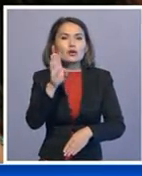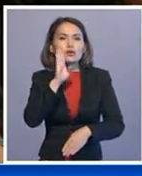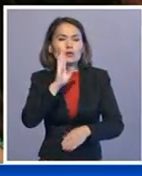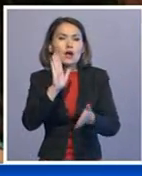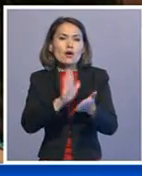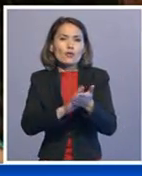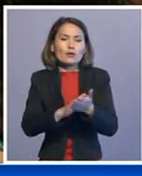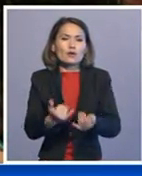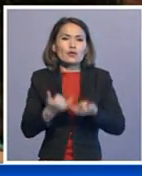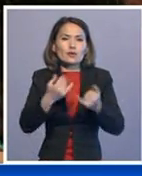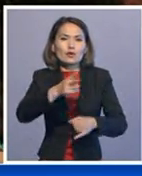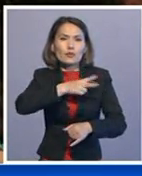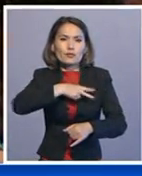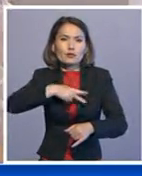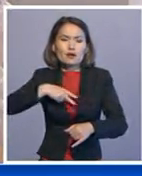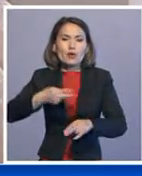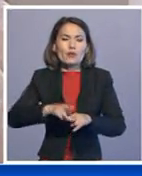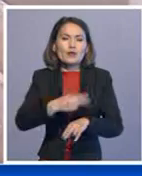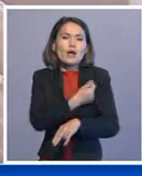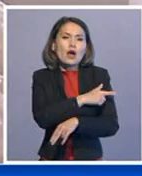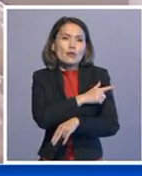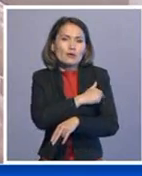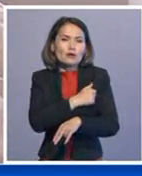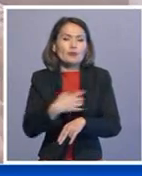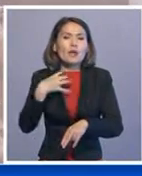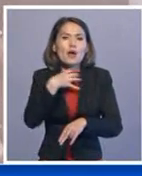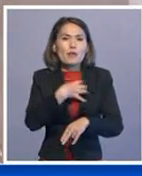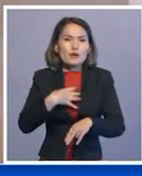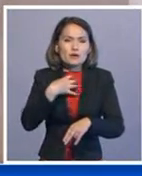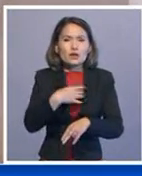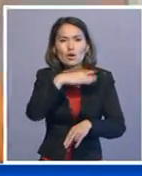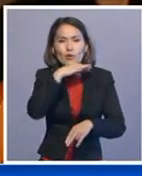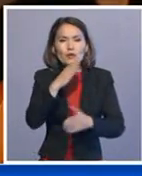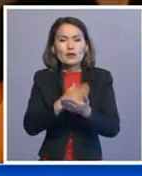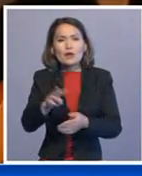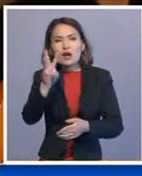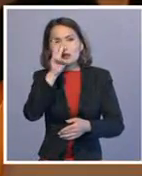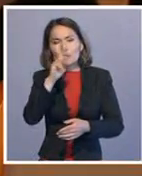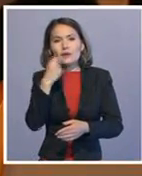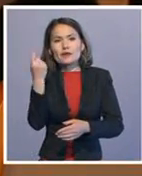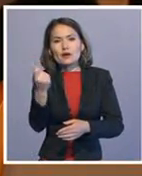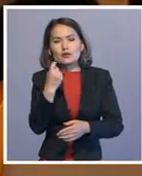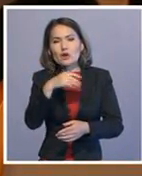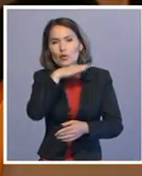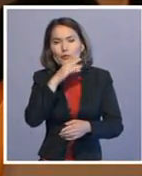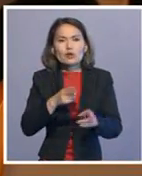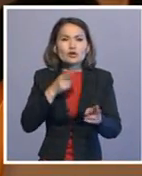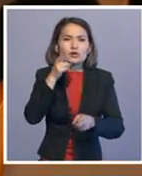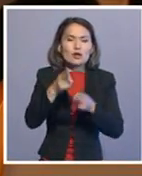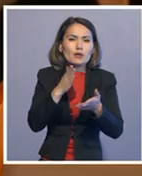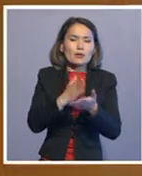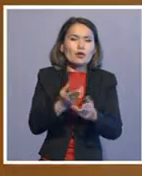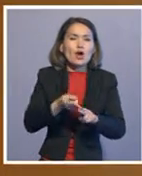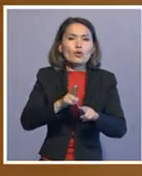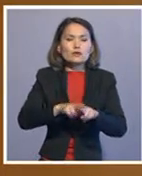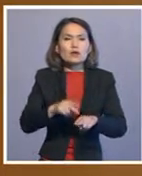таза еңбегін науқас қана түсінетін мейірбикелердің көкейтесті мәселелері де жоқ емес. Жалақы мардымсыз тізбектеліп кете береді. Осындай түйткілді